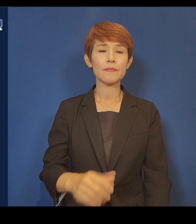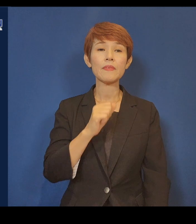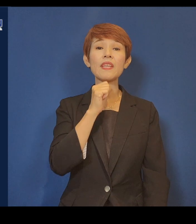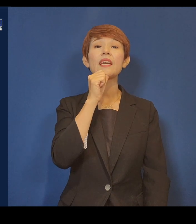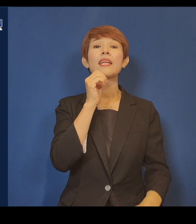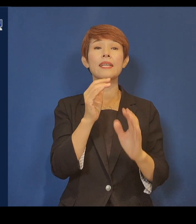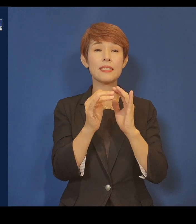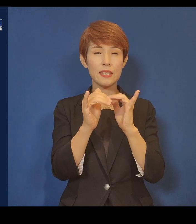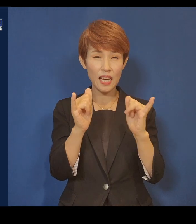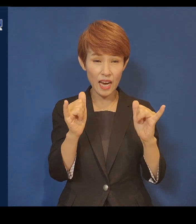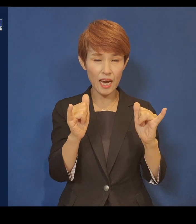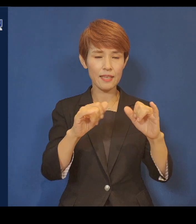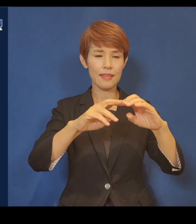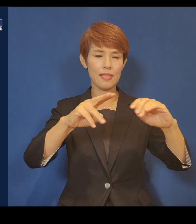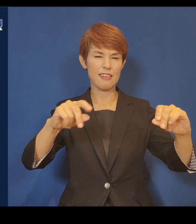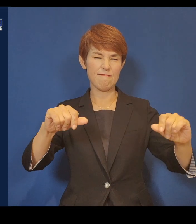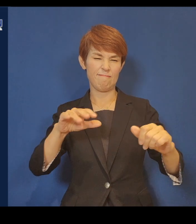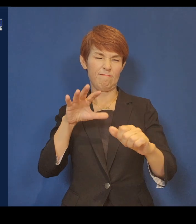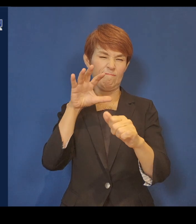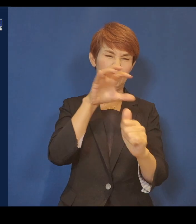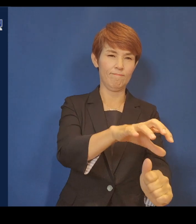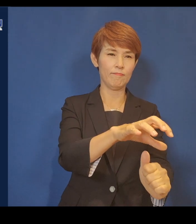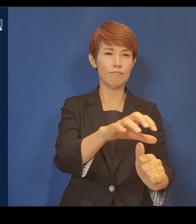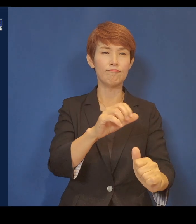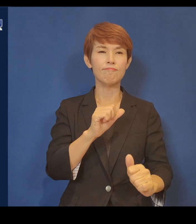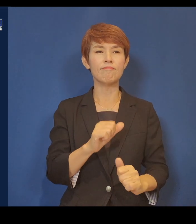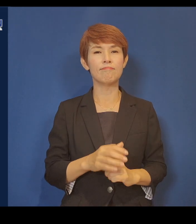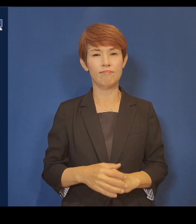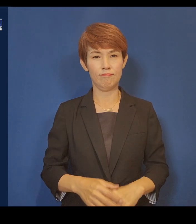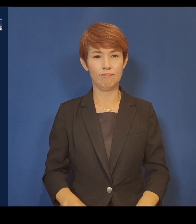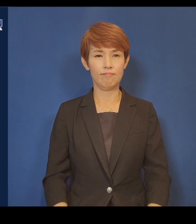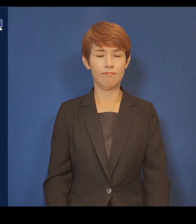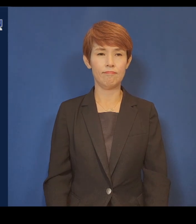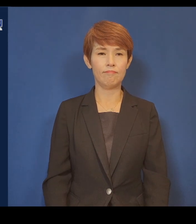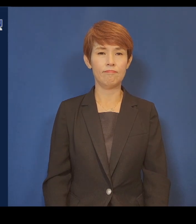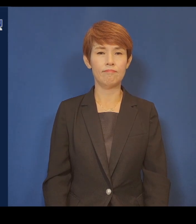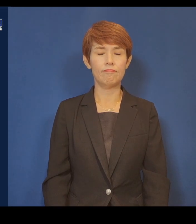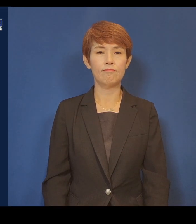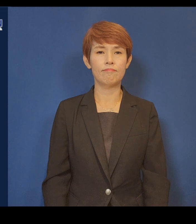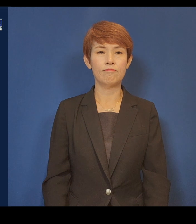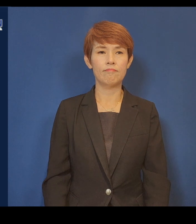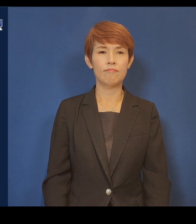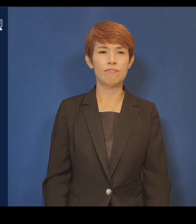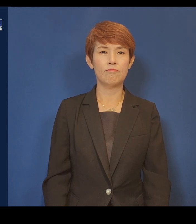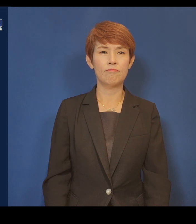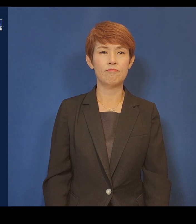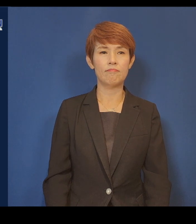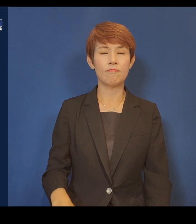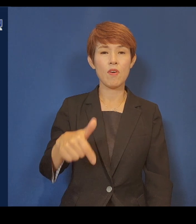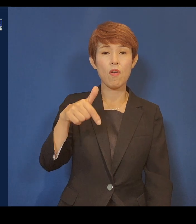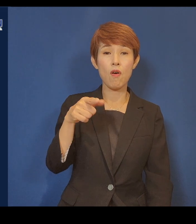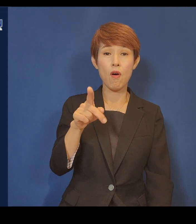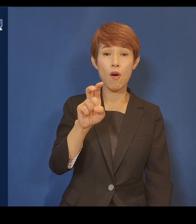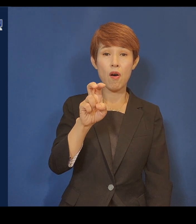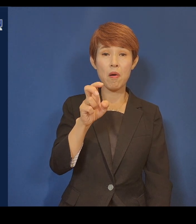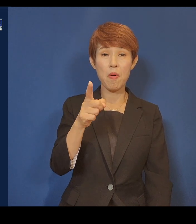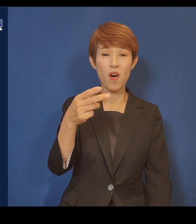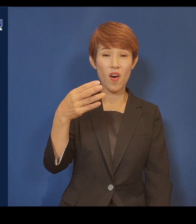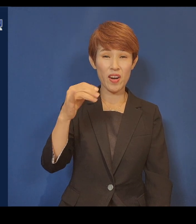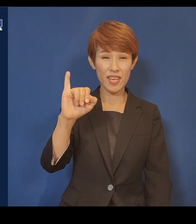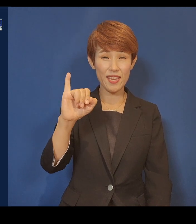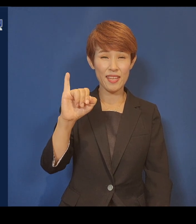가난한 자를 땅에서 삼키며 궁핍한 자를 사람 중에서 삼키는 무리가 있다. 거머리에 비유되는 사람도 있어요.